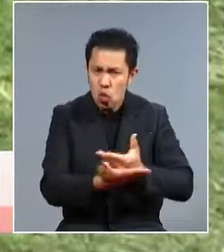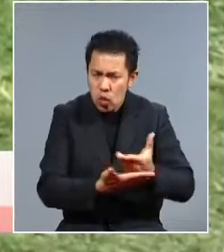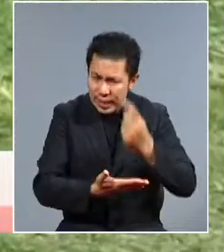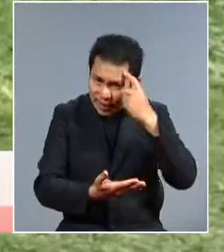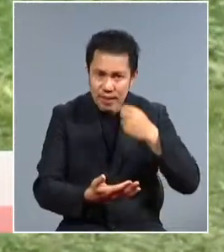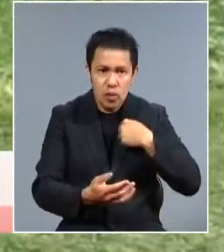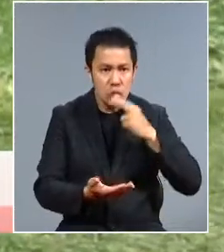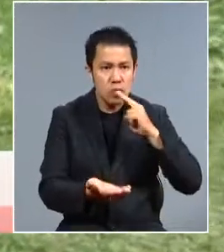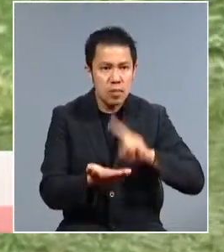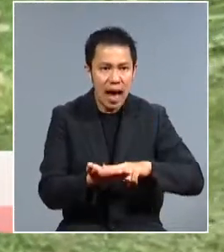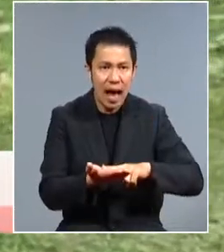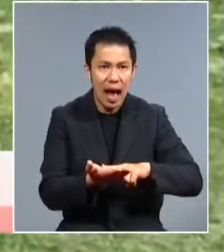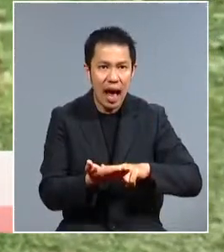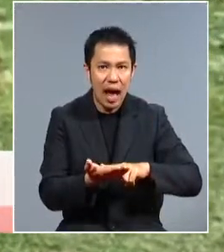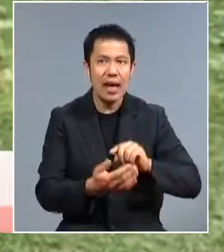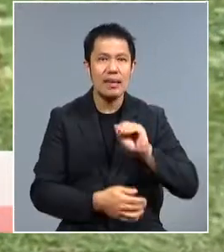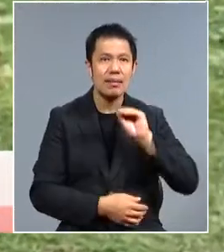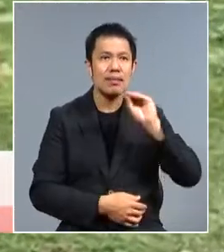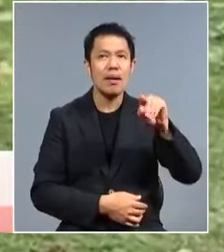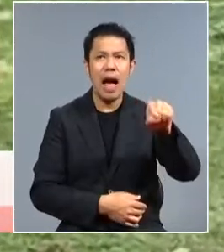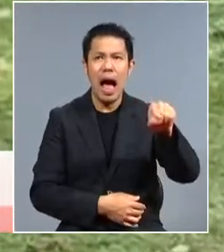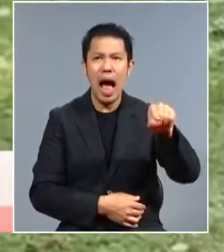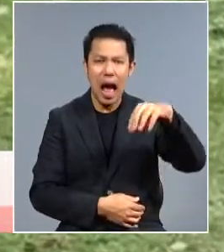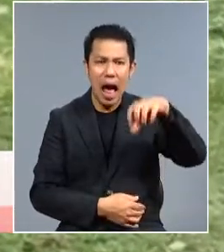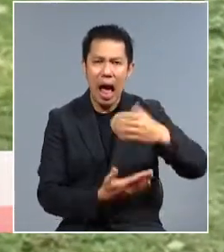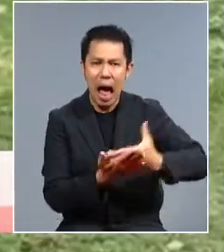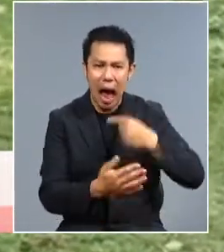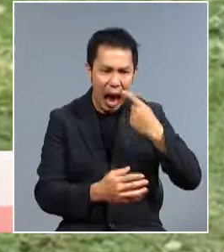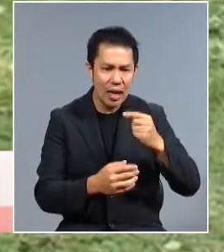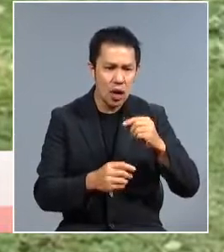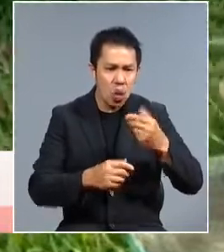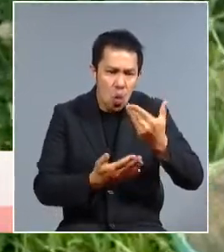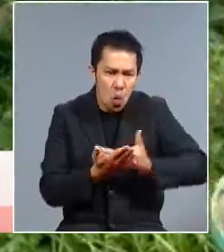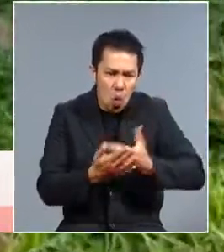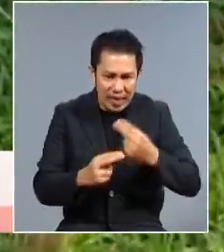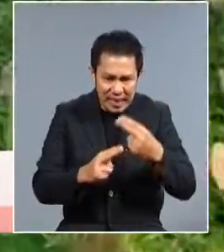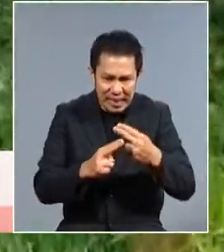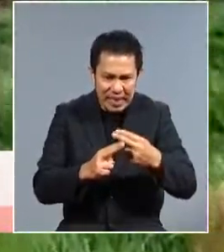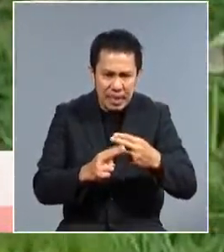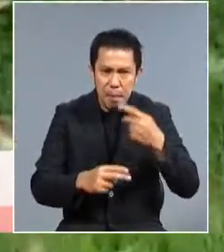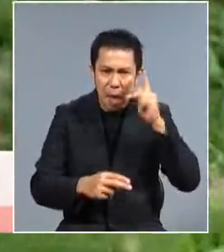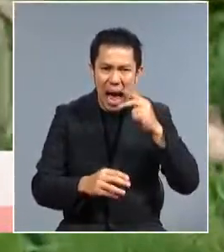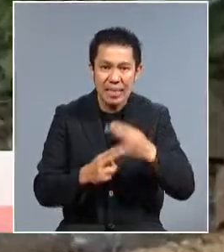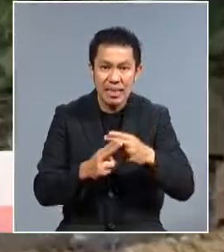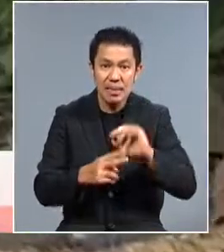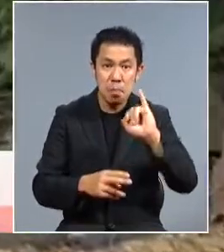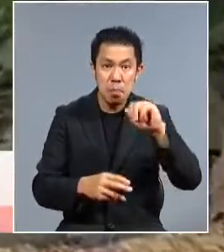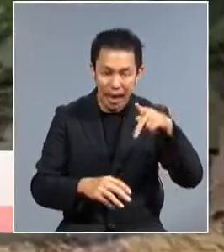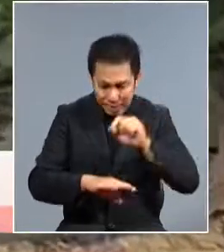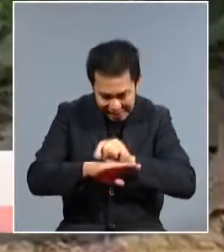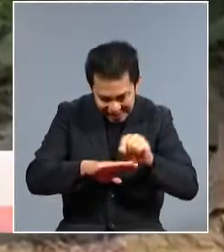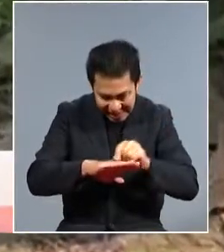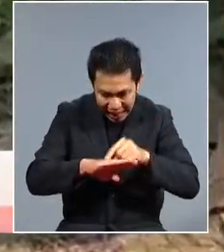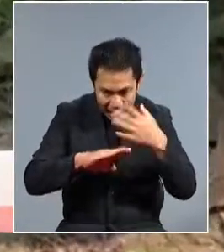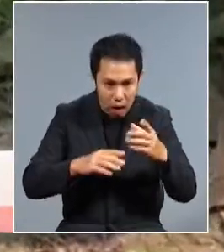หนังสือประสานไปยังกองสลากเพื่อสอบถามว่ามีใครนำหวยที่นี่มีชื่อของป๊อปภัยมาขึ้นรางวัลเสร็จแล้วหรือยังลอง